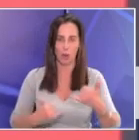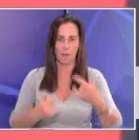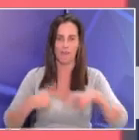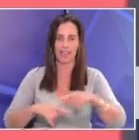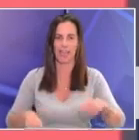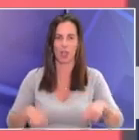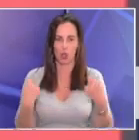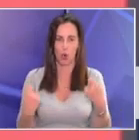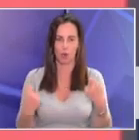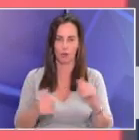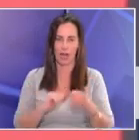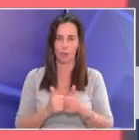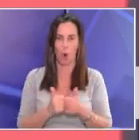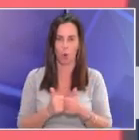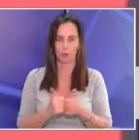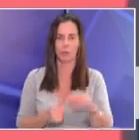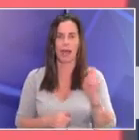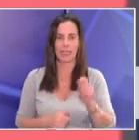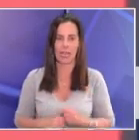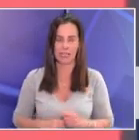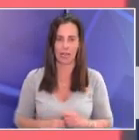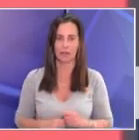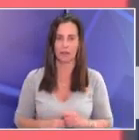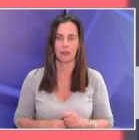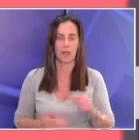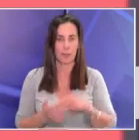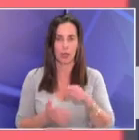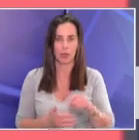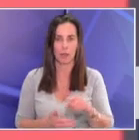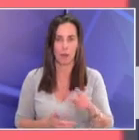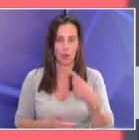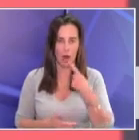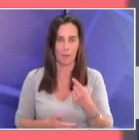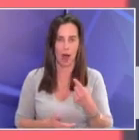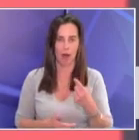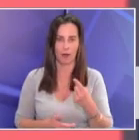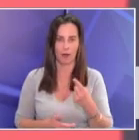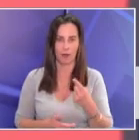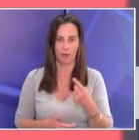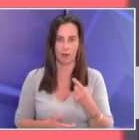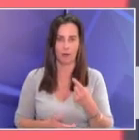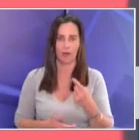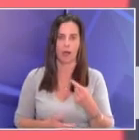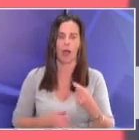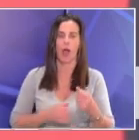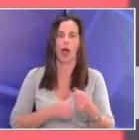בוועדת החינוך והספורט בכנסת. שבעקבות ההתבטאות של המשנה